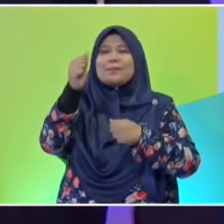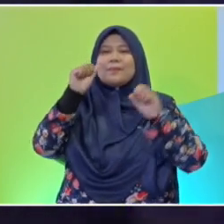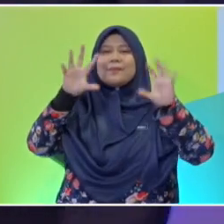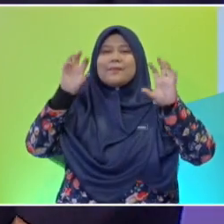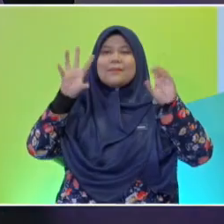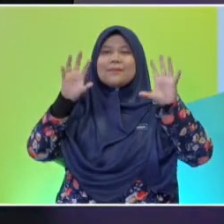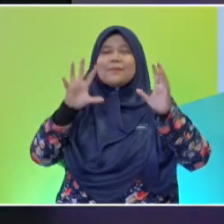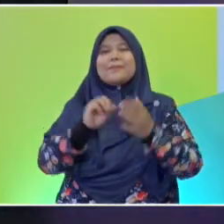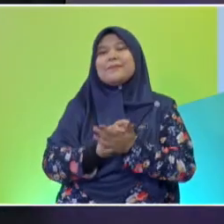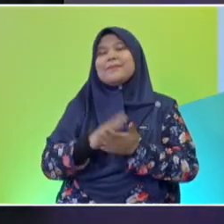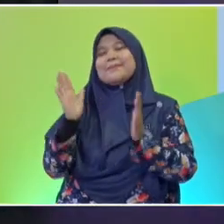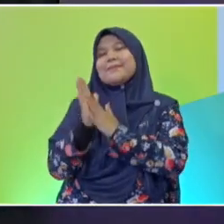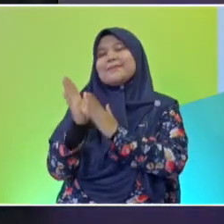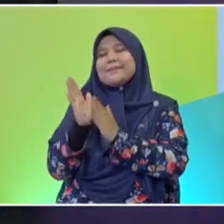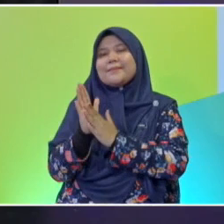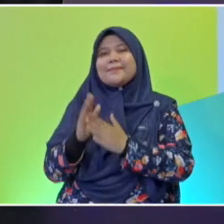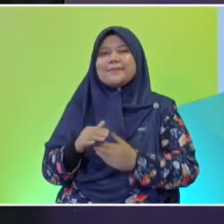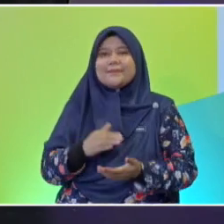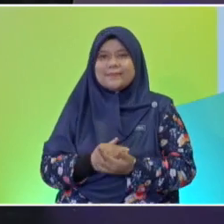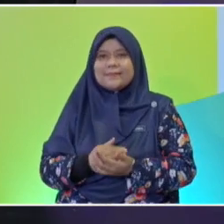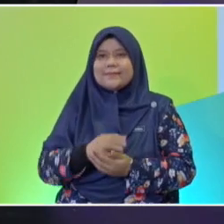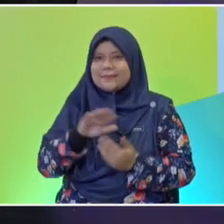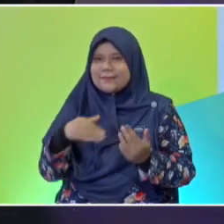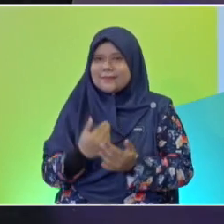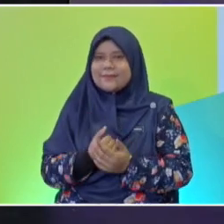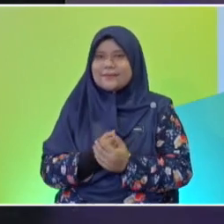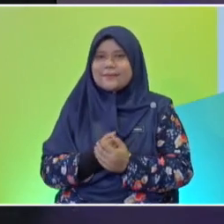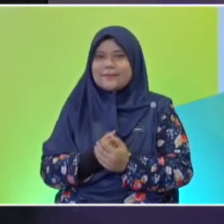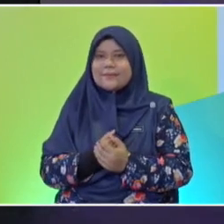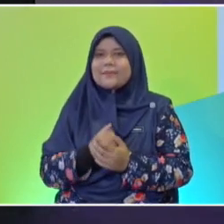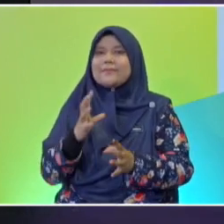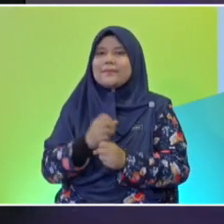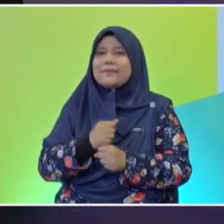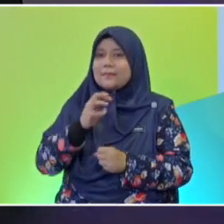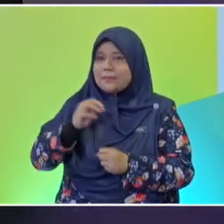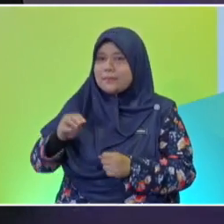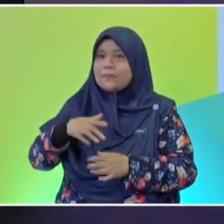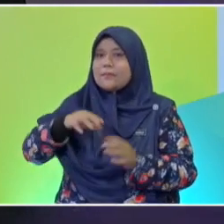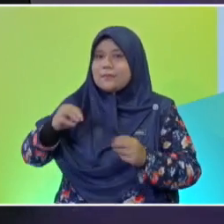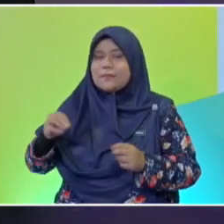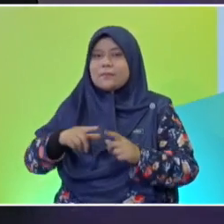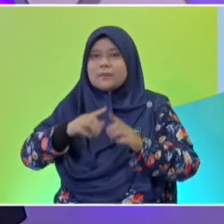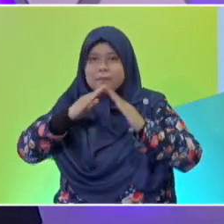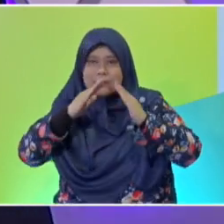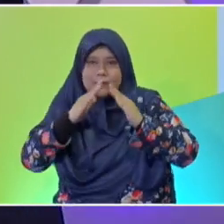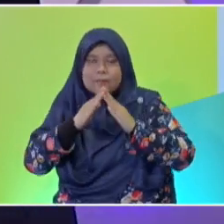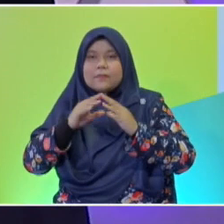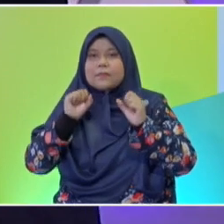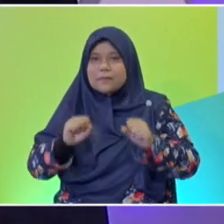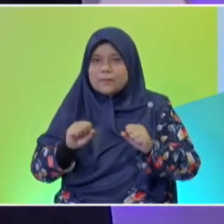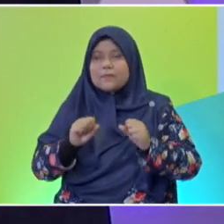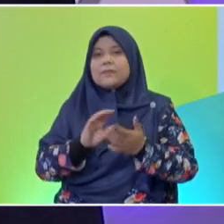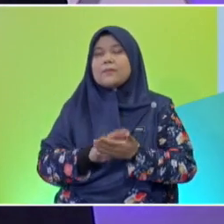juga Chris Bro bintang semua bintang oke di luar sana punya Anda memerlukan bahan bantu